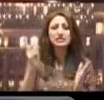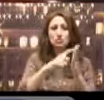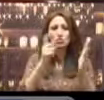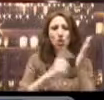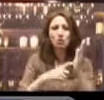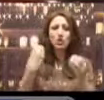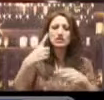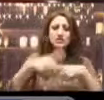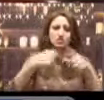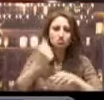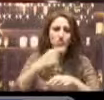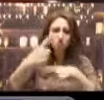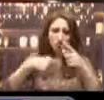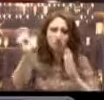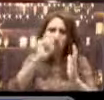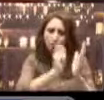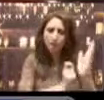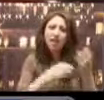يعني.